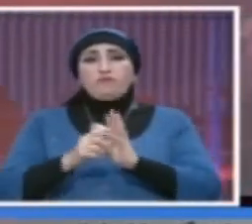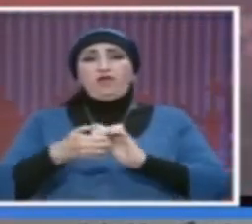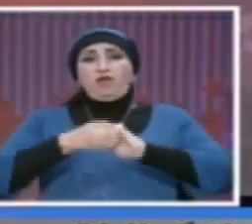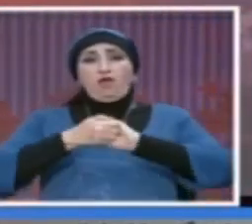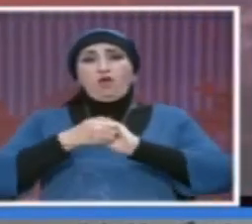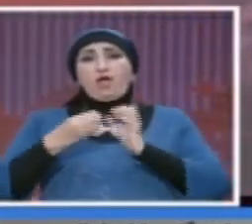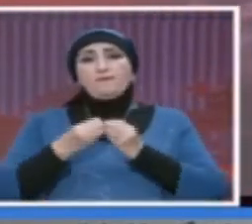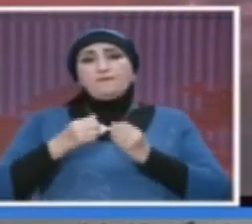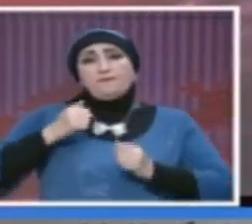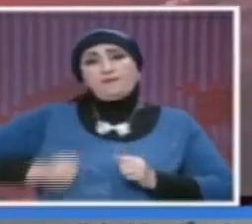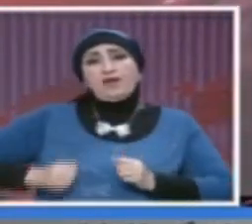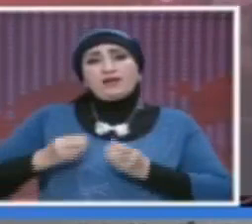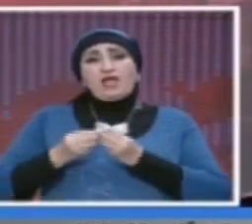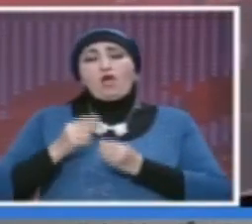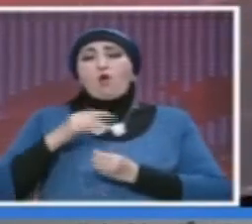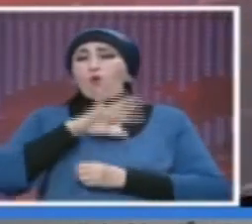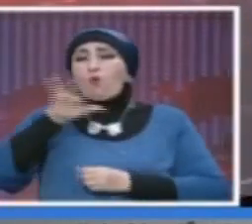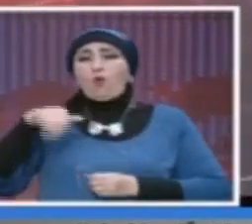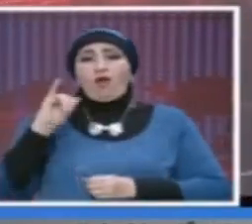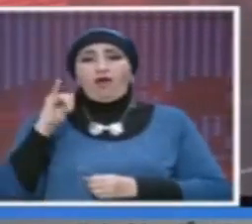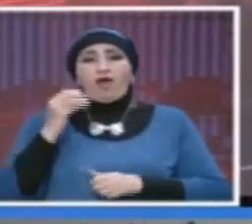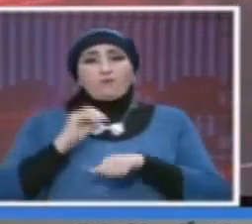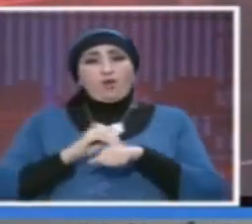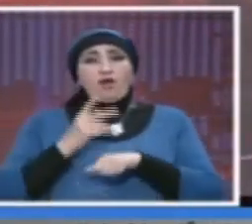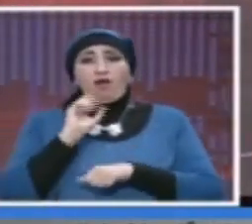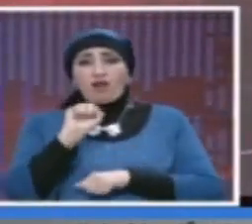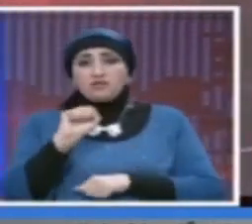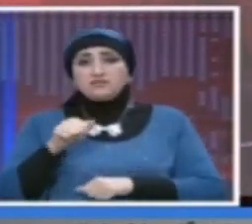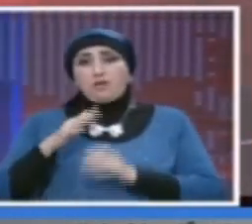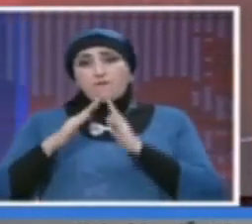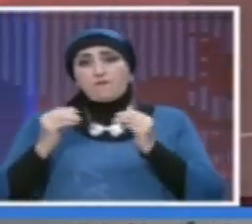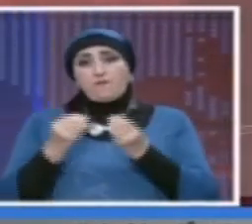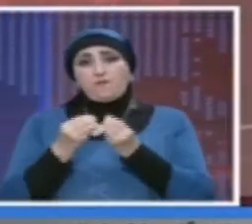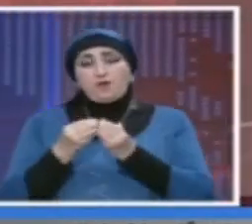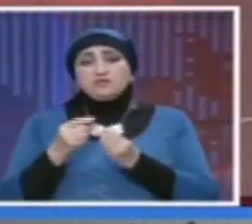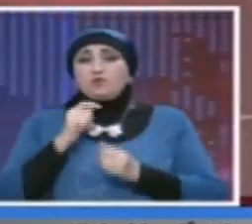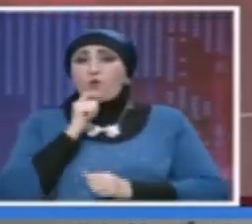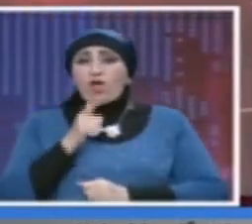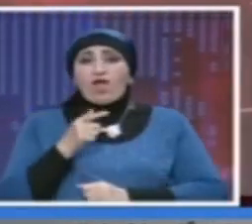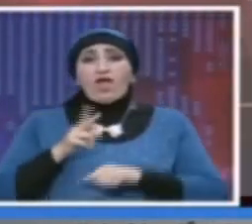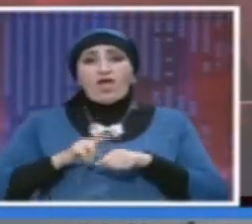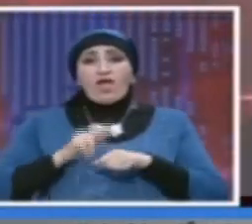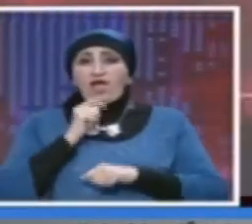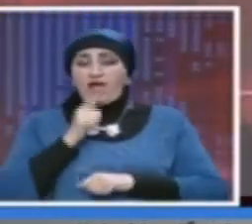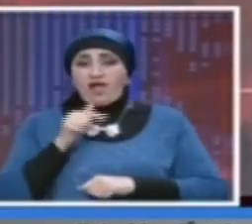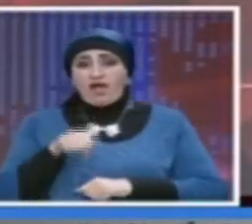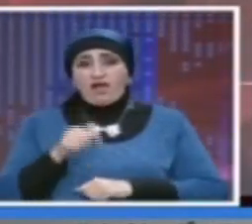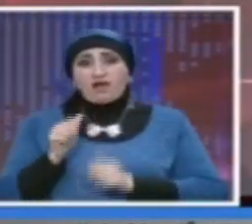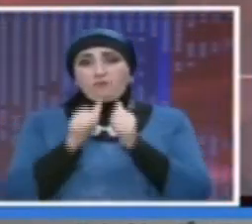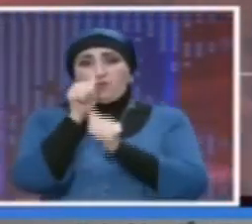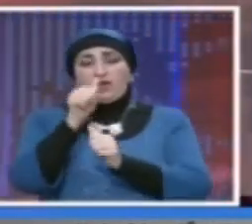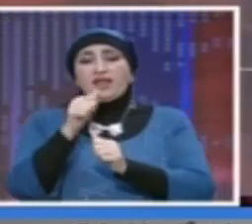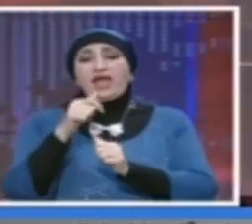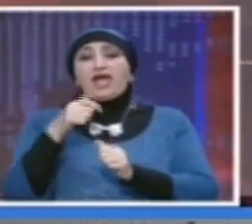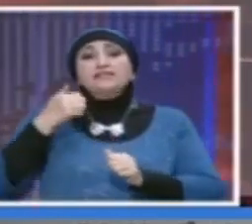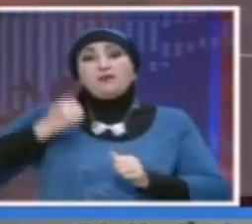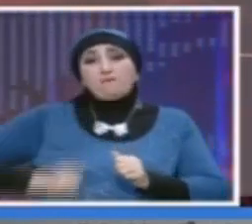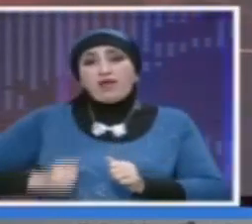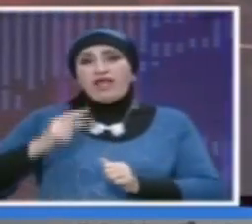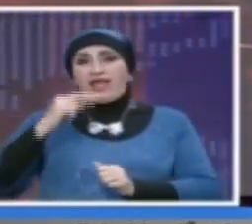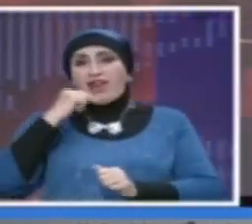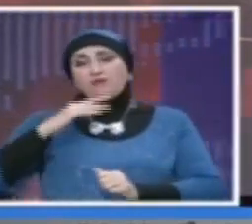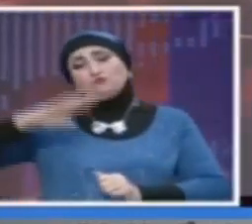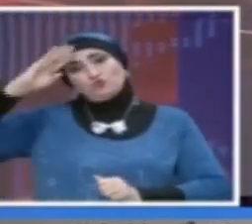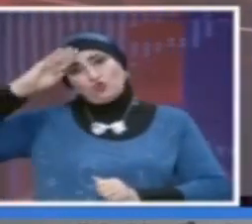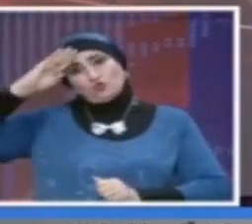علاقات البحرين بمحيطها العربي، لا سيما علاقات التعاون مع مصر. من جهته أعرب ولي العهد البحريني